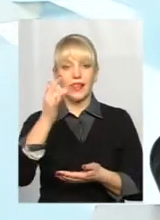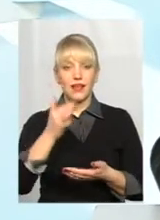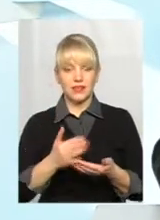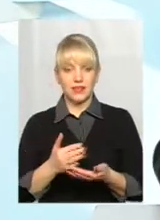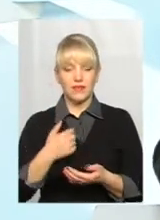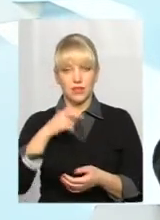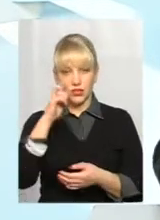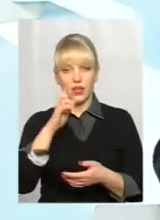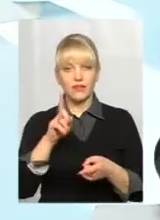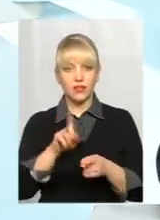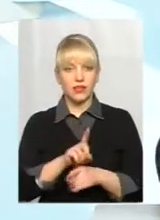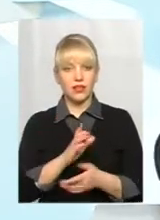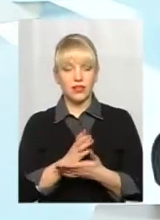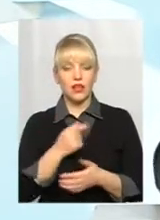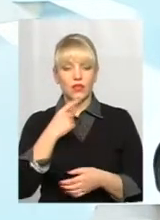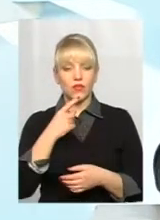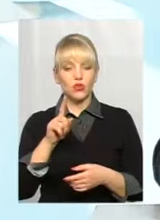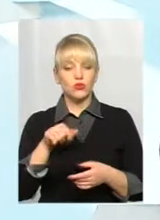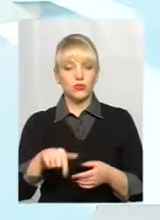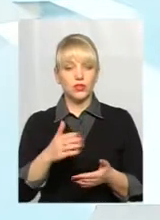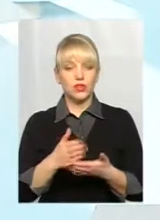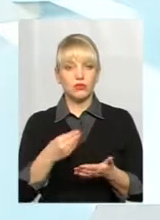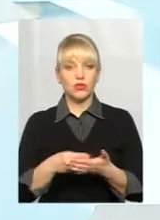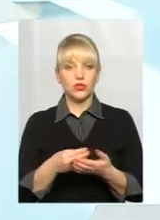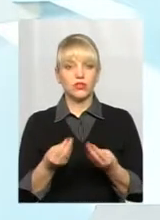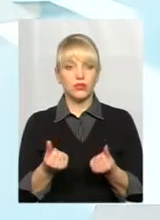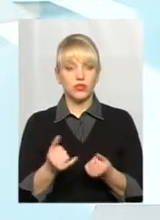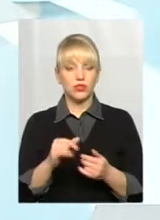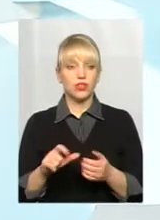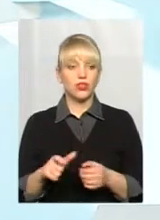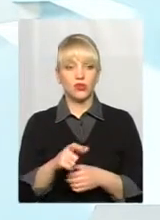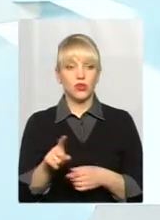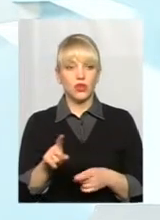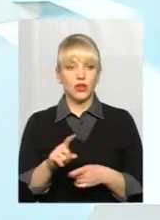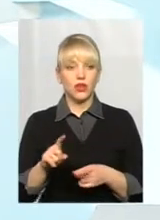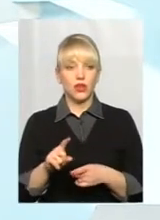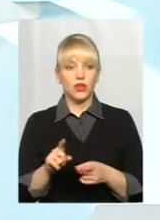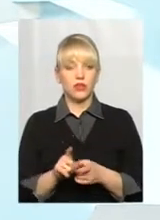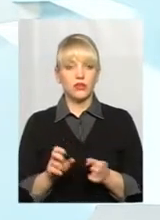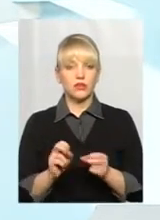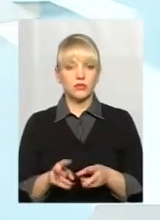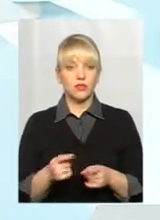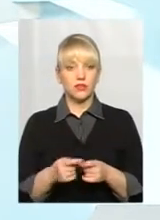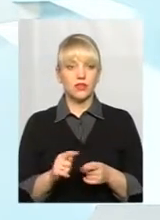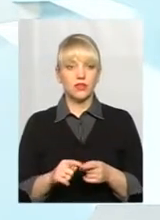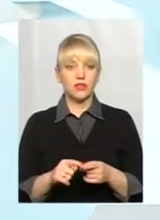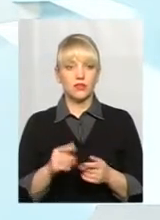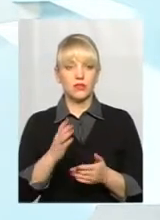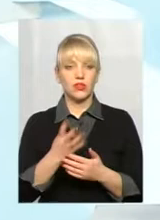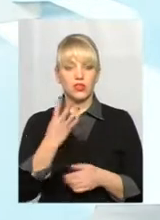дарма сказав, що тут є бюджетні кошти і дорога, яка в переліку особливо небезпечних. Вона має 4